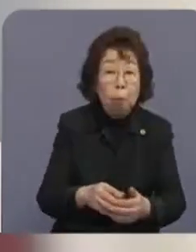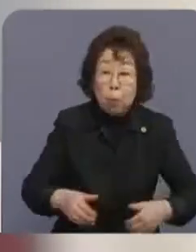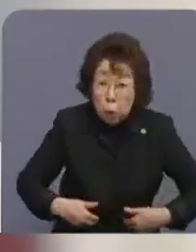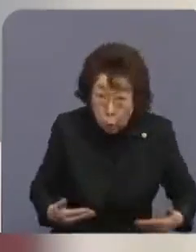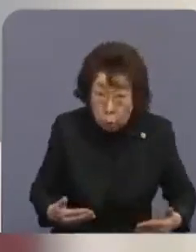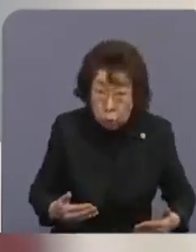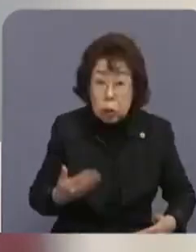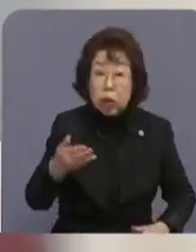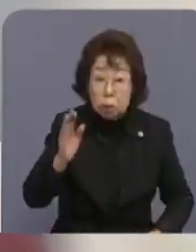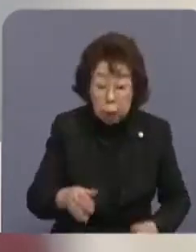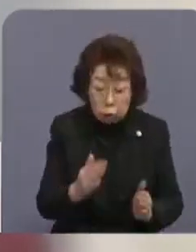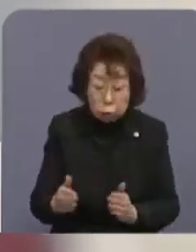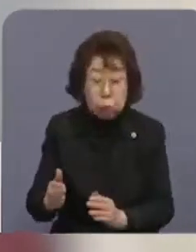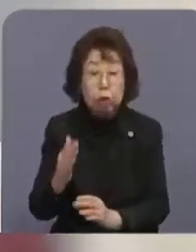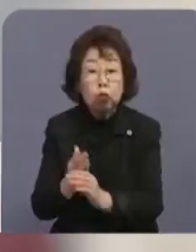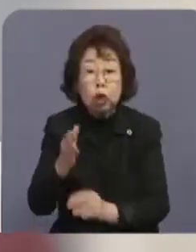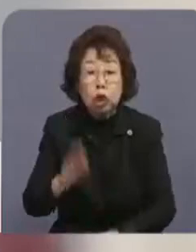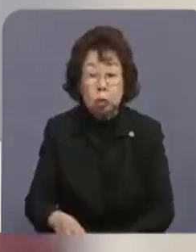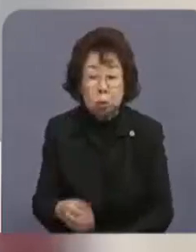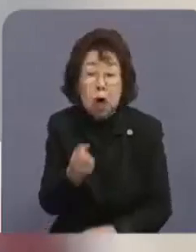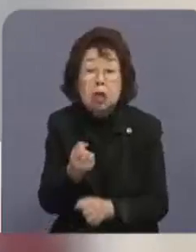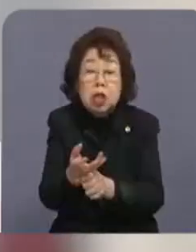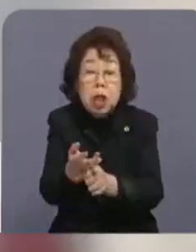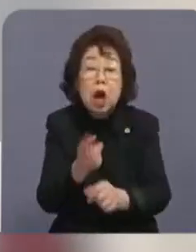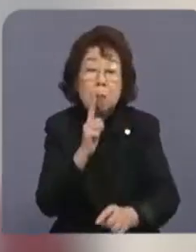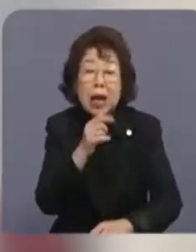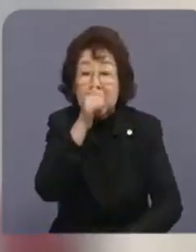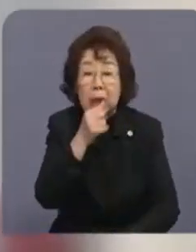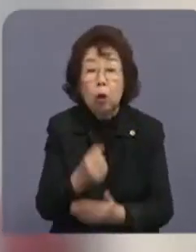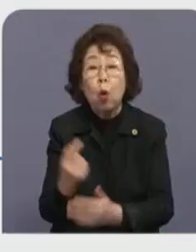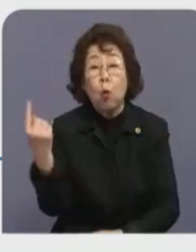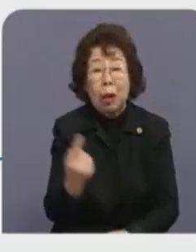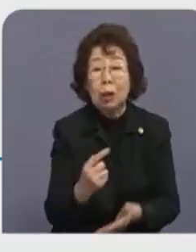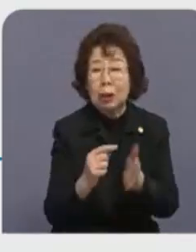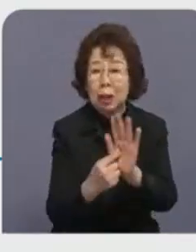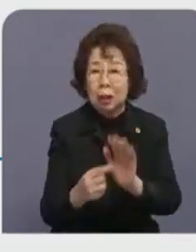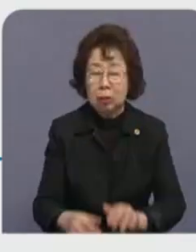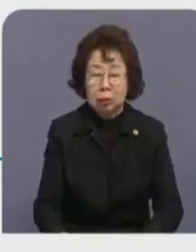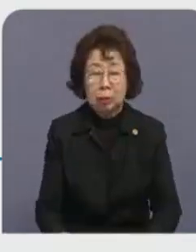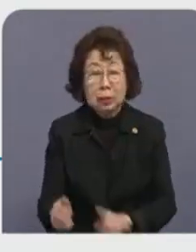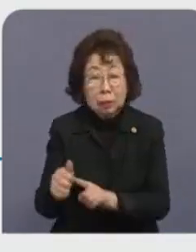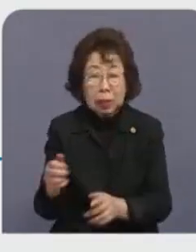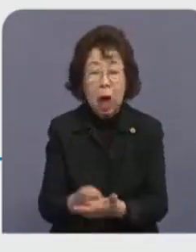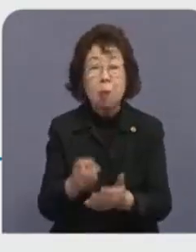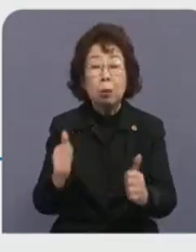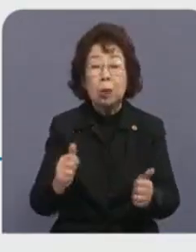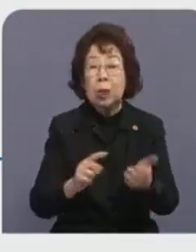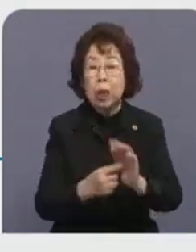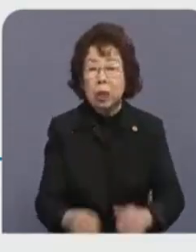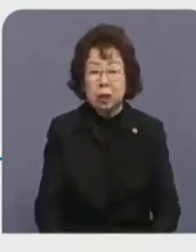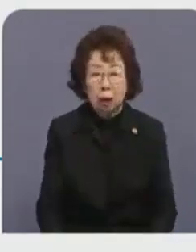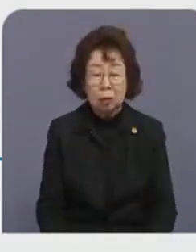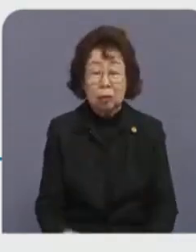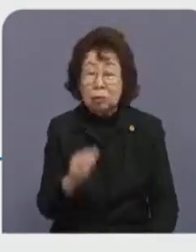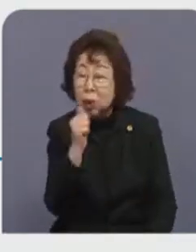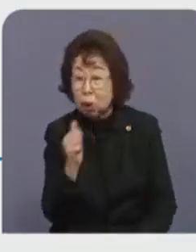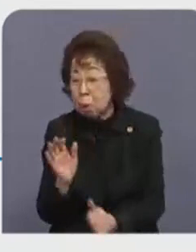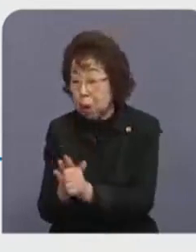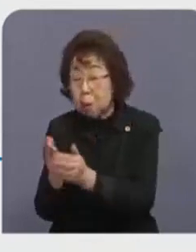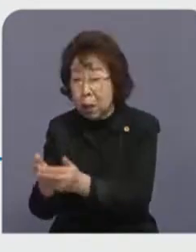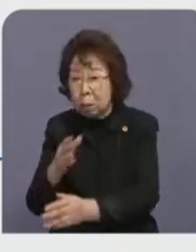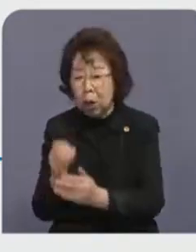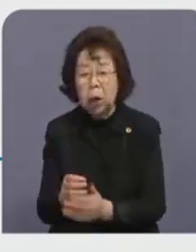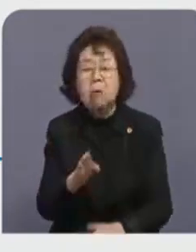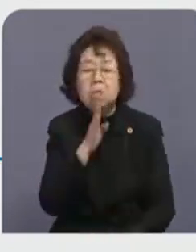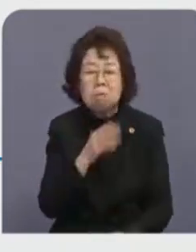준비지만 재판부에 전할 말이 있다며 모습을 드러냈습니다 김씨는 법정에서 변호인을 통해 범행 사실은